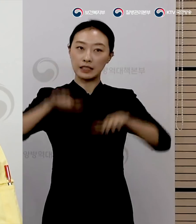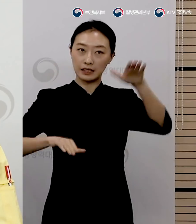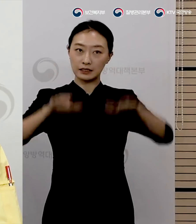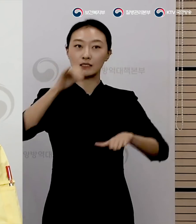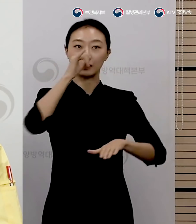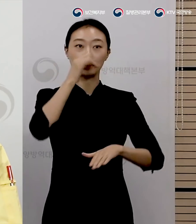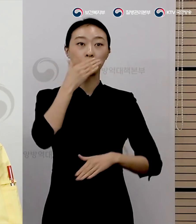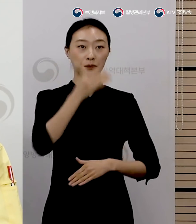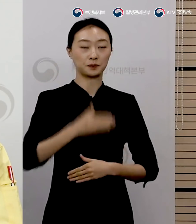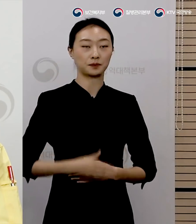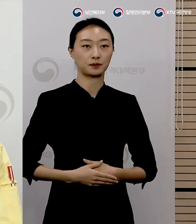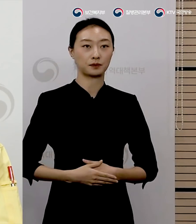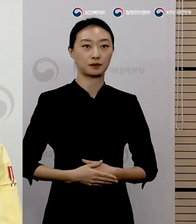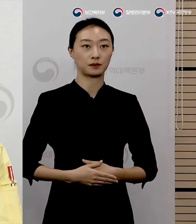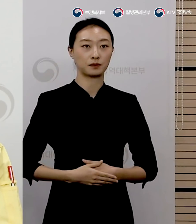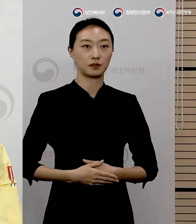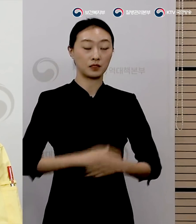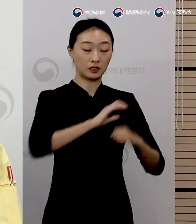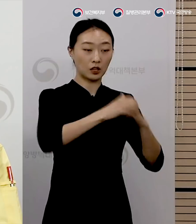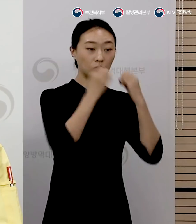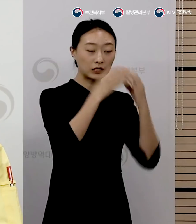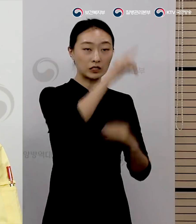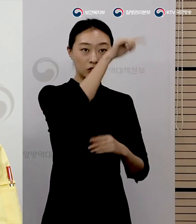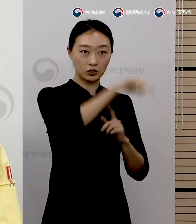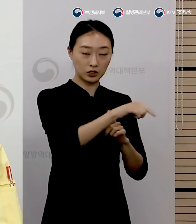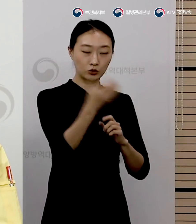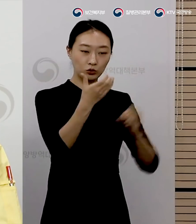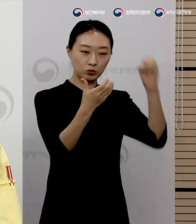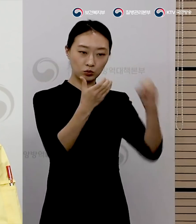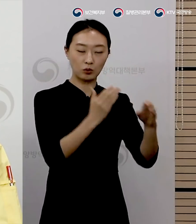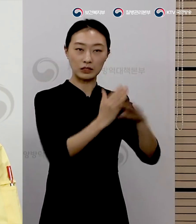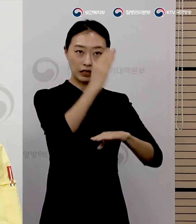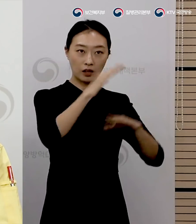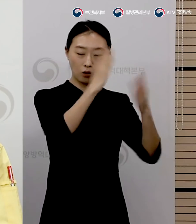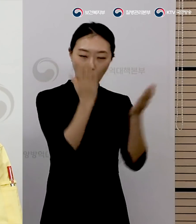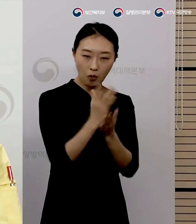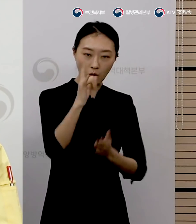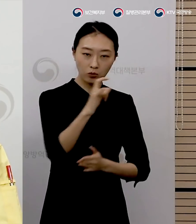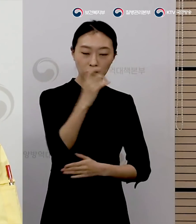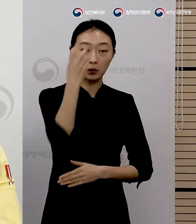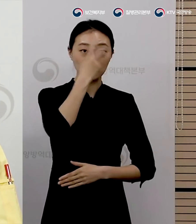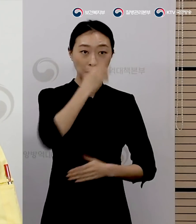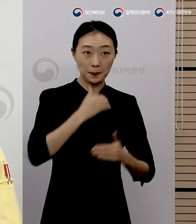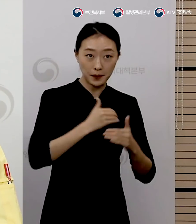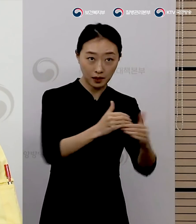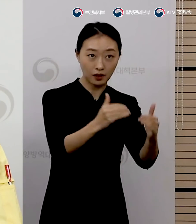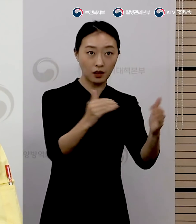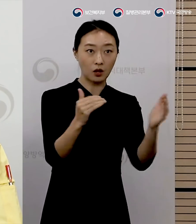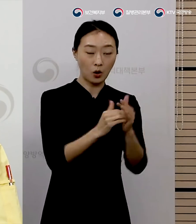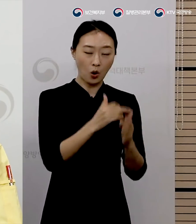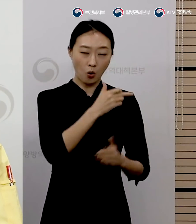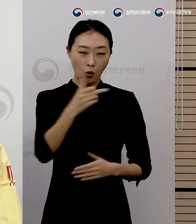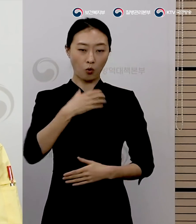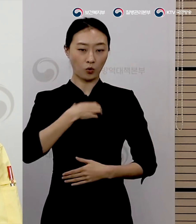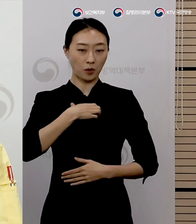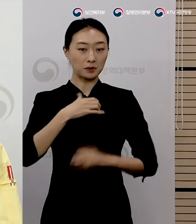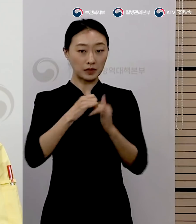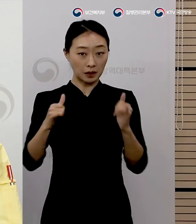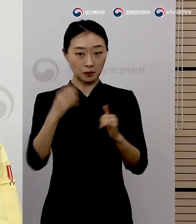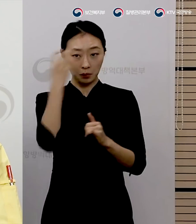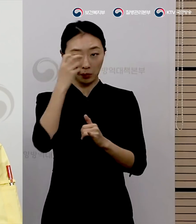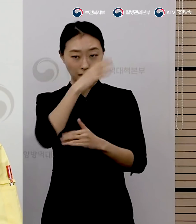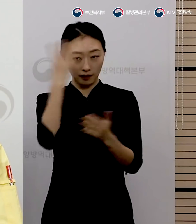대구 신천지 신도의 90% 이상이 진단검사를 받는 등 고위험 집단의 진단검사가 거의 완료됨에